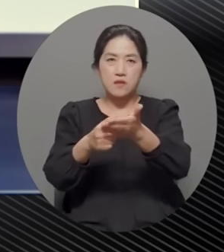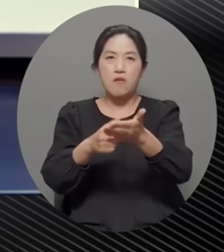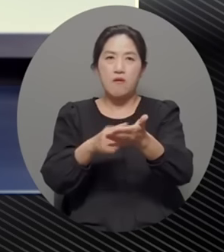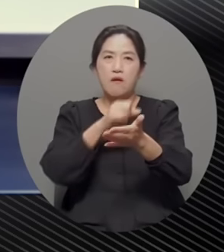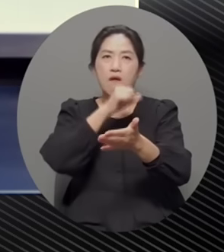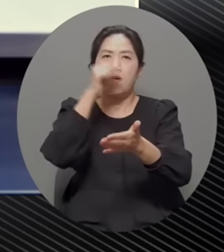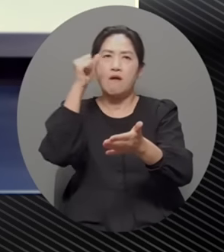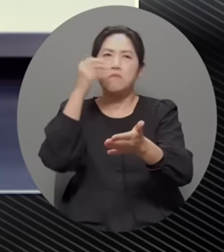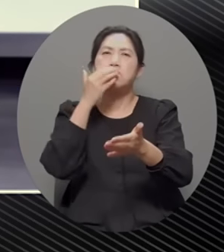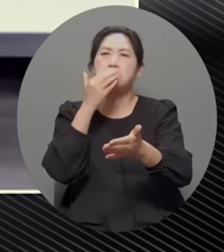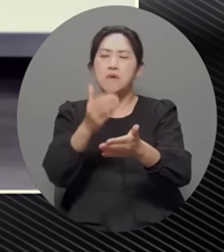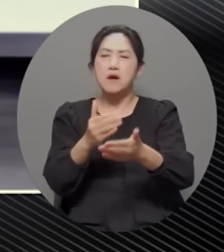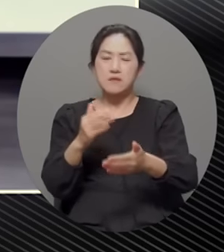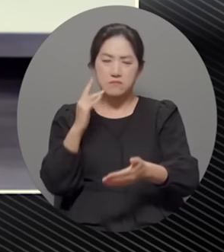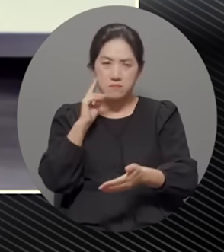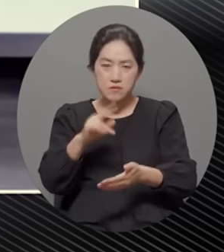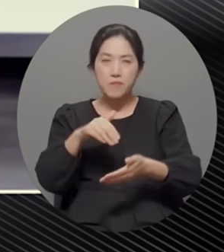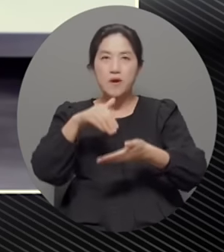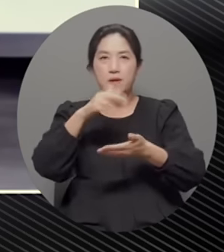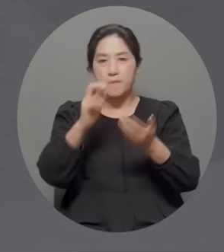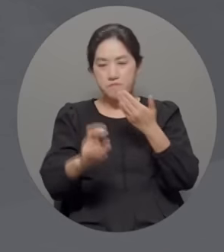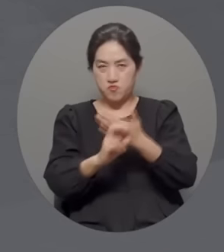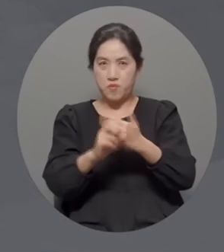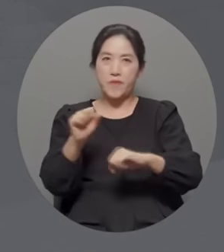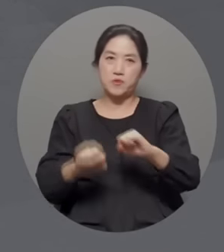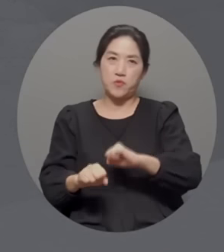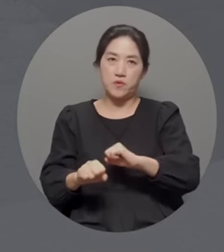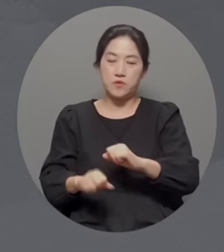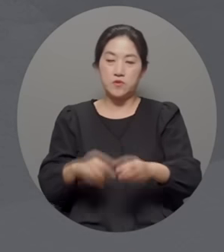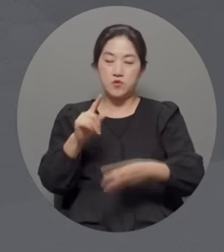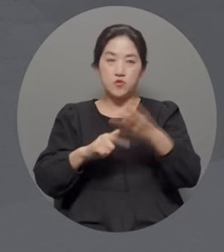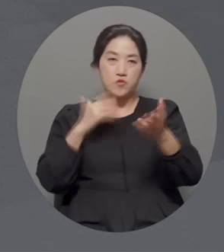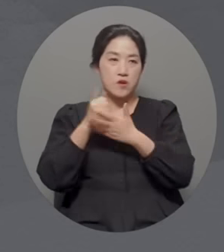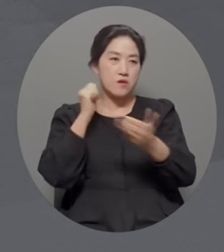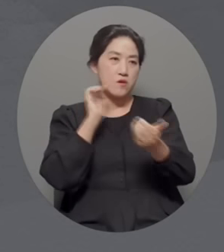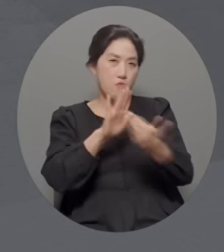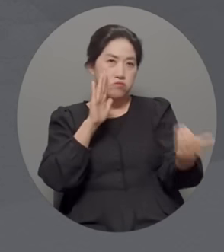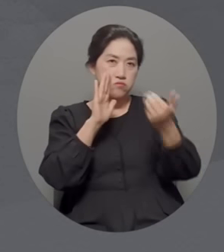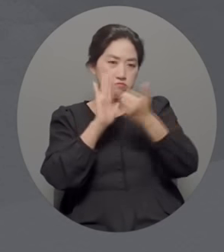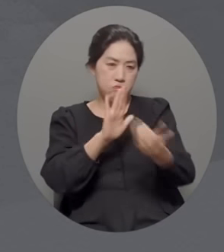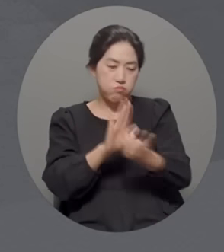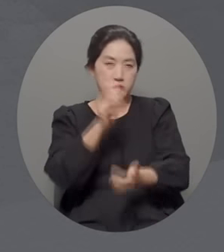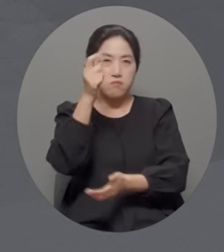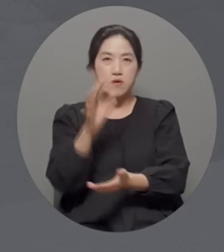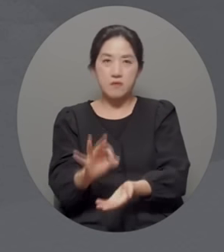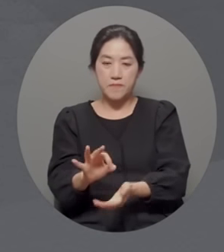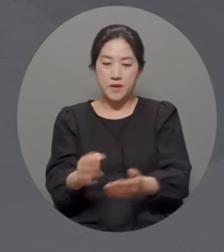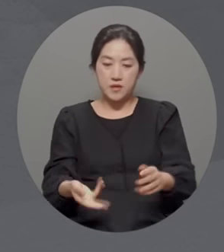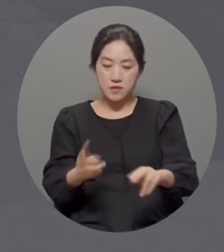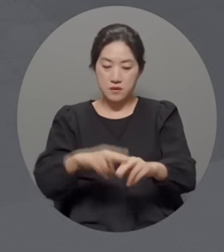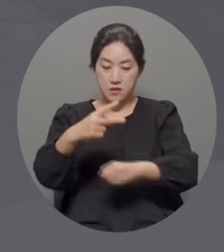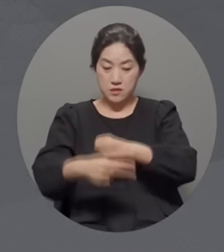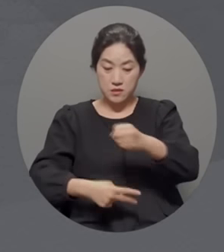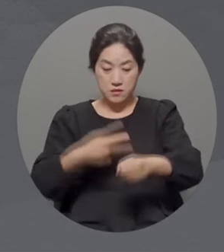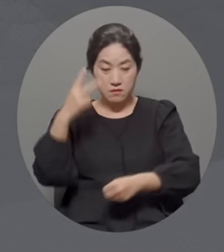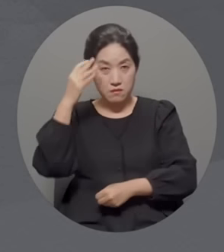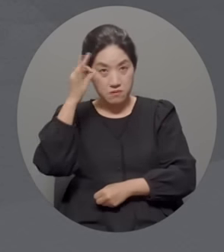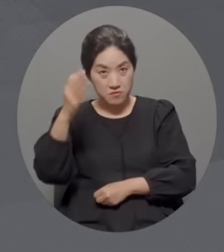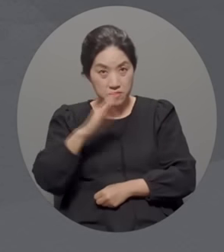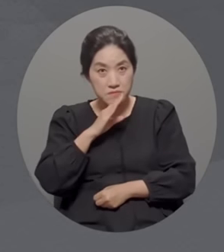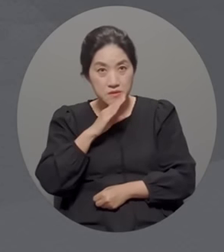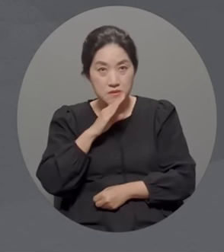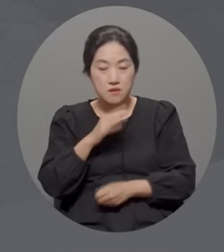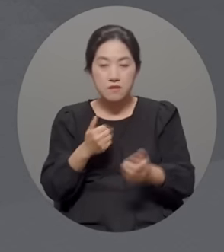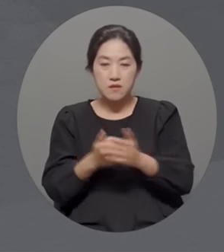중대한 위법행위에 윤 대통령의 거부권 행사는 10번째. 집권 2년 열흘 정도 지났는데 임기를